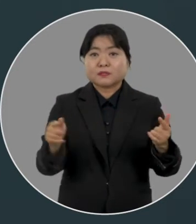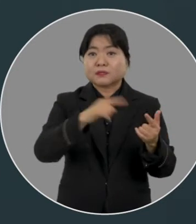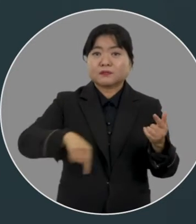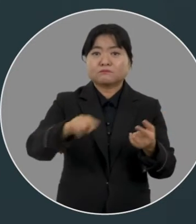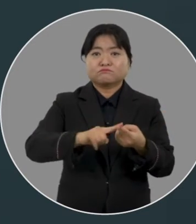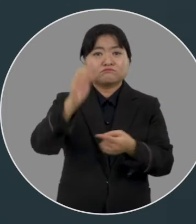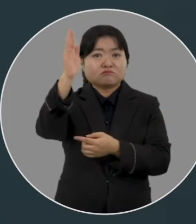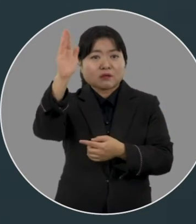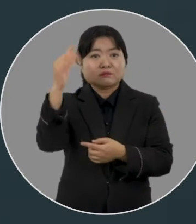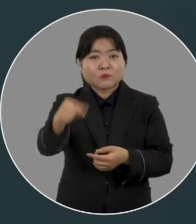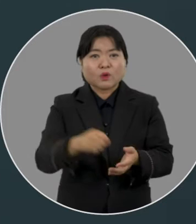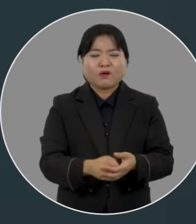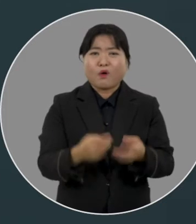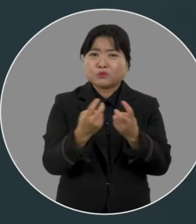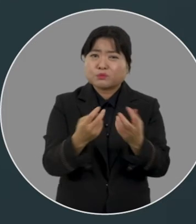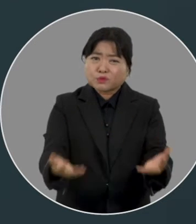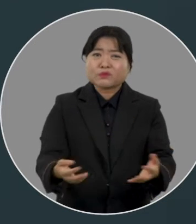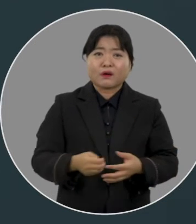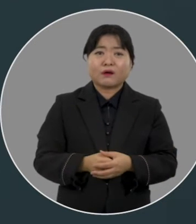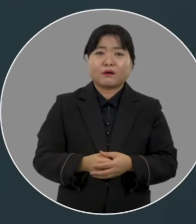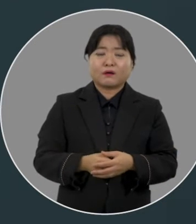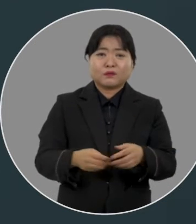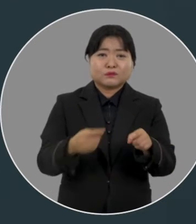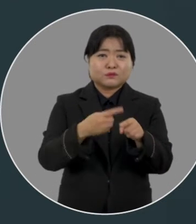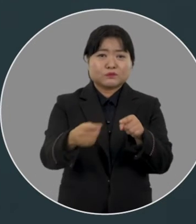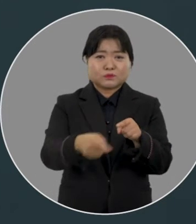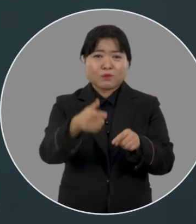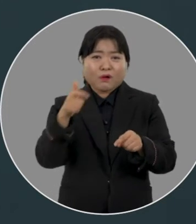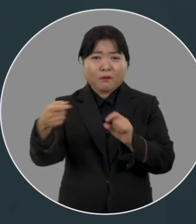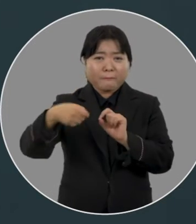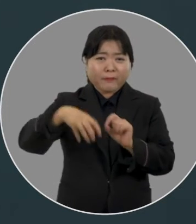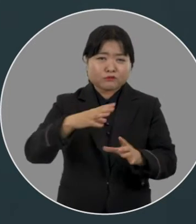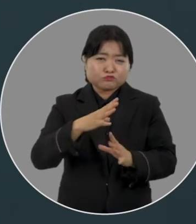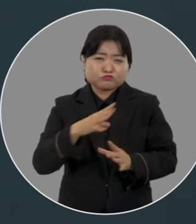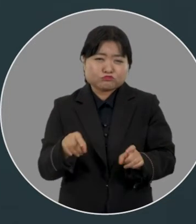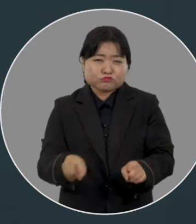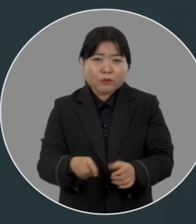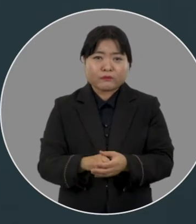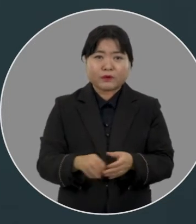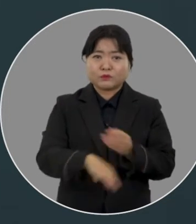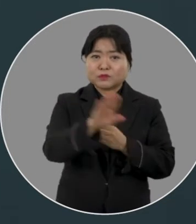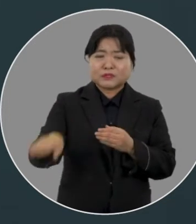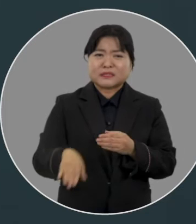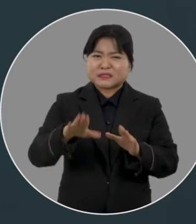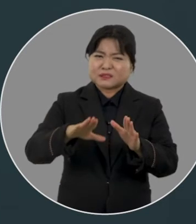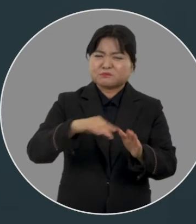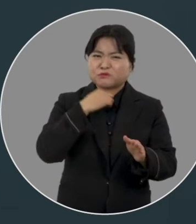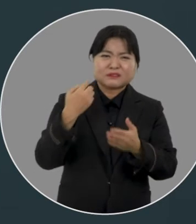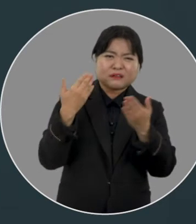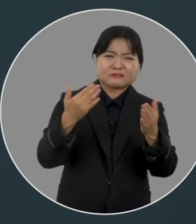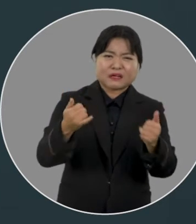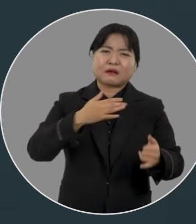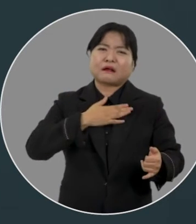이렇게 얘기를 했어요. 어쩔 수 없었다. 그 총칼 앞에 우린 두려웠다. 우리도 시대의